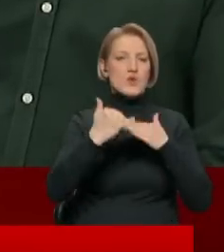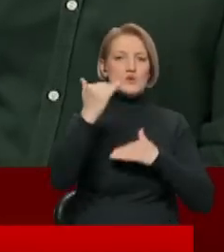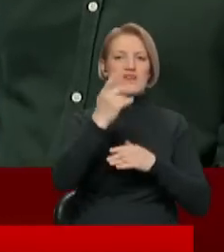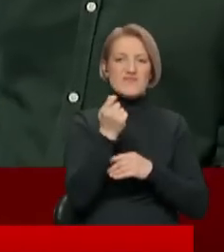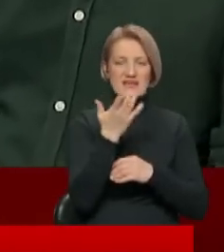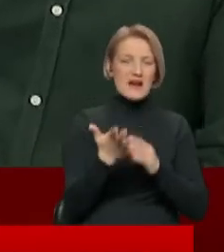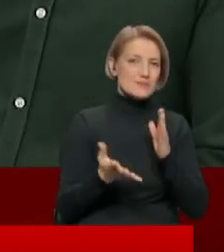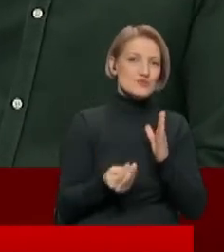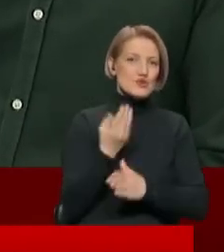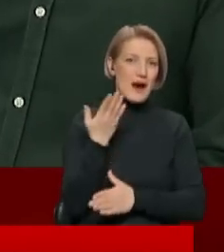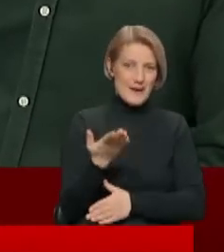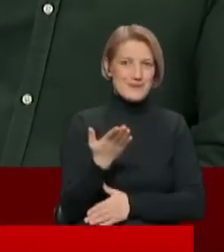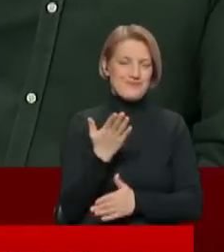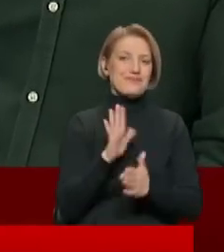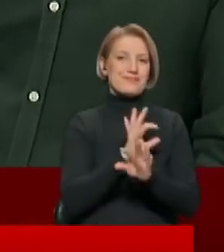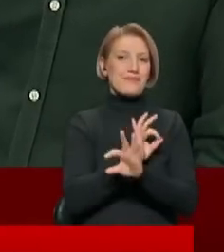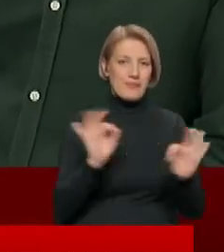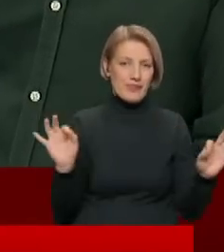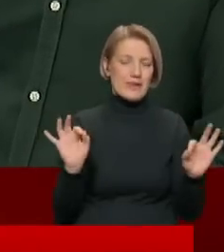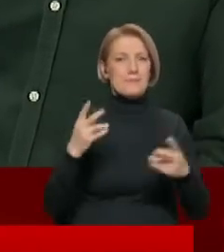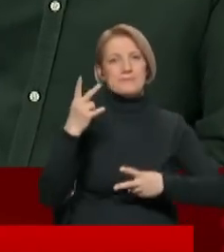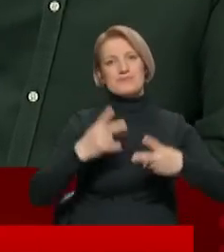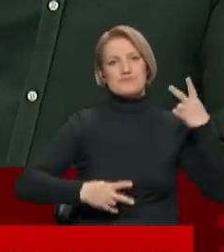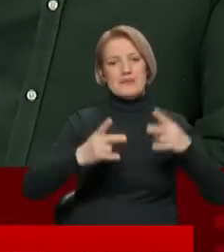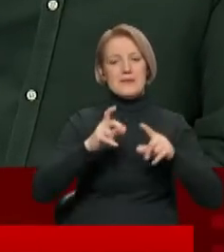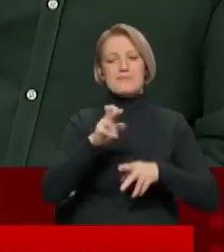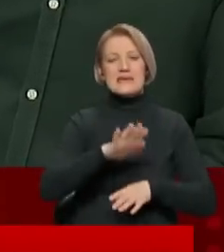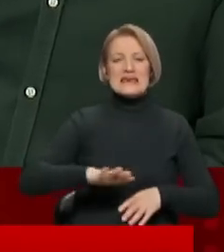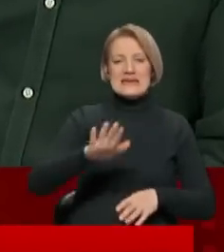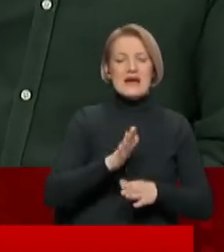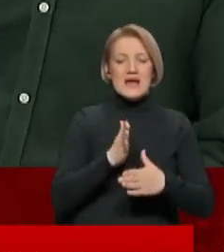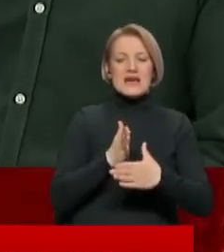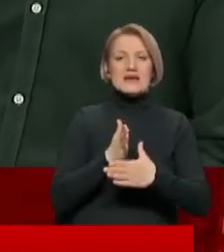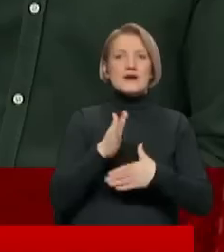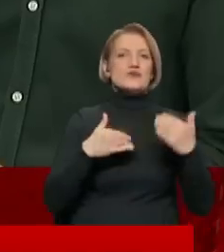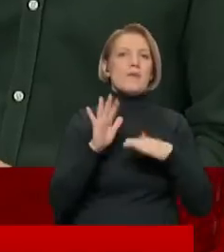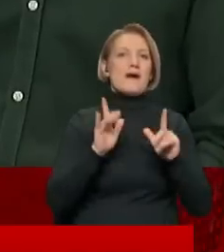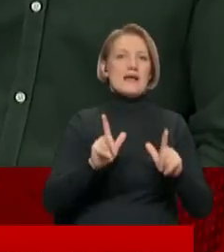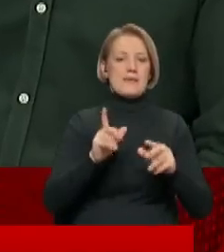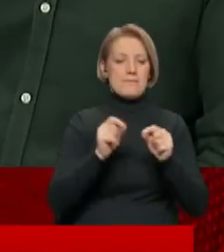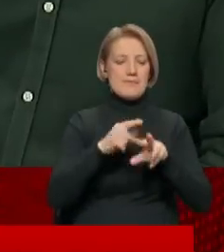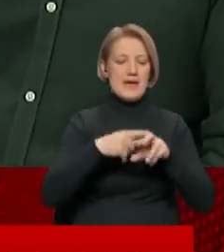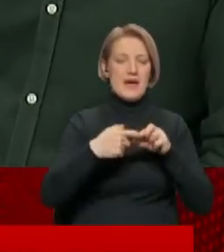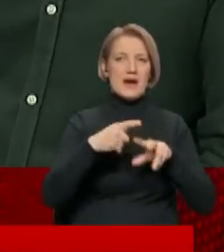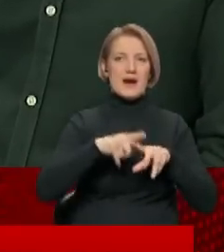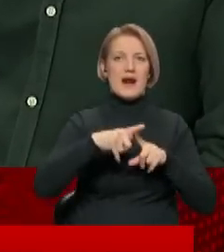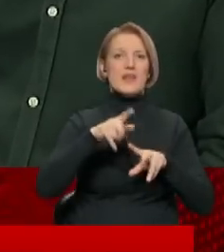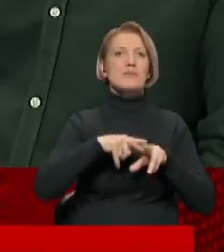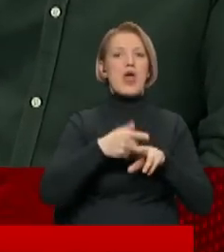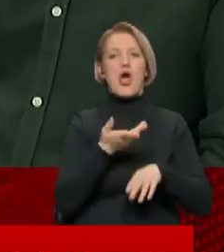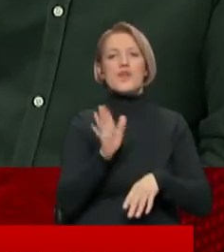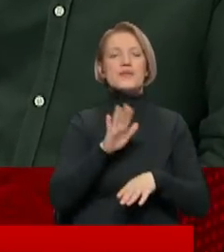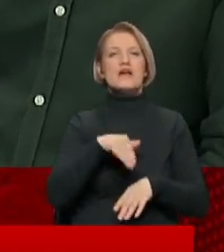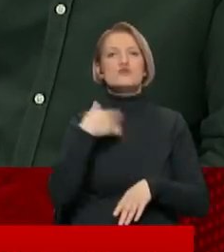fiyatlar mı çıkar karşımıza tam Yani bazen de piyasaya hiç Müdahale etmemek lazım galiba Berat Albayrak gittikten sonra hatırlıyorsun